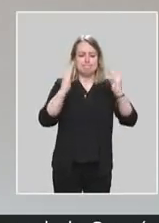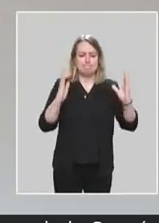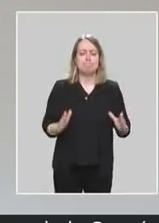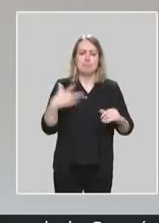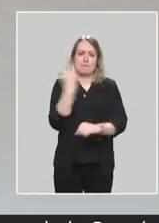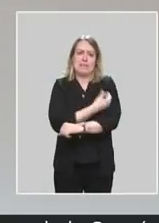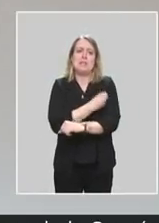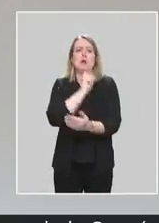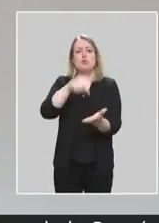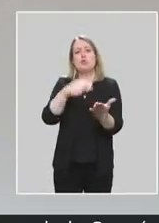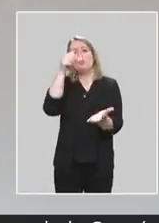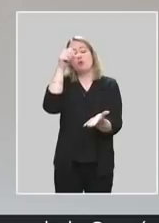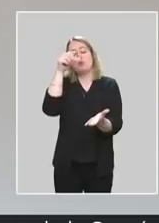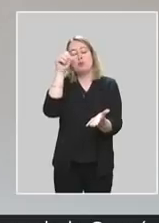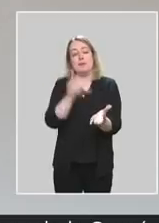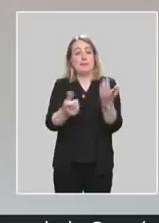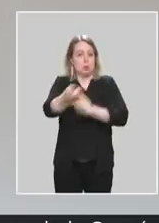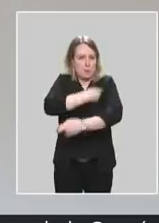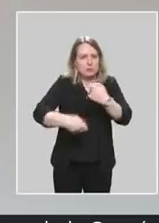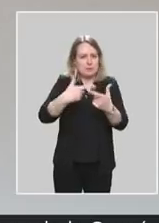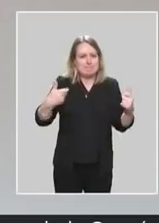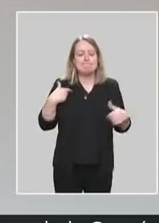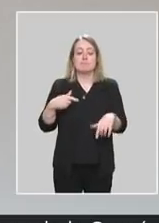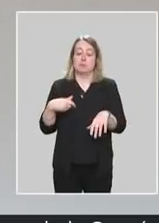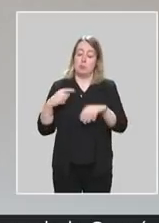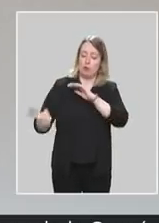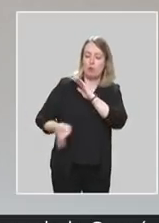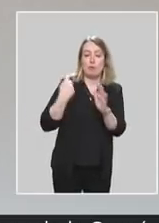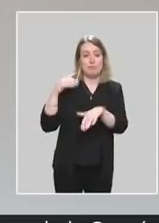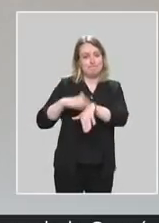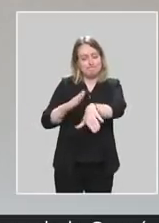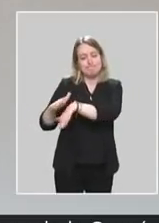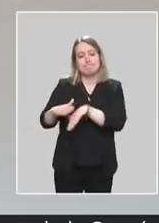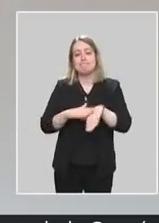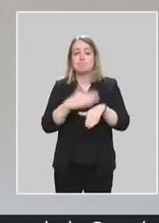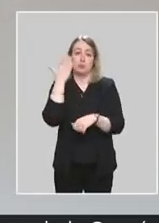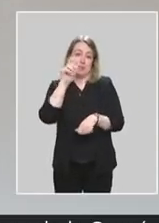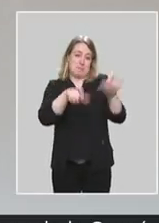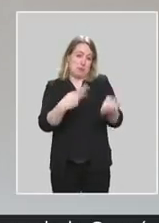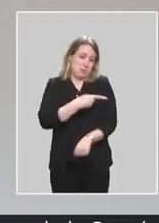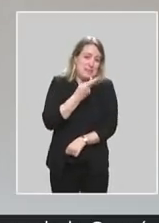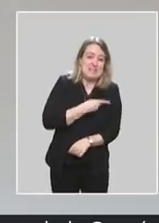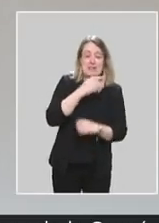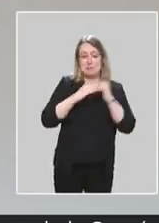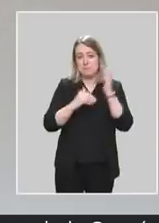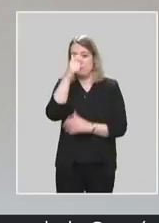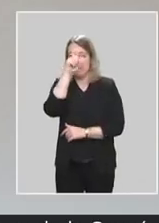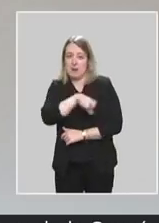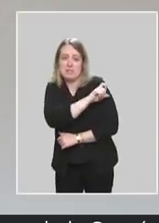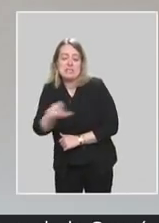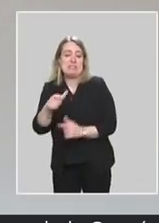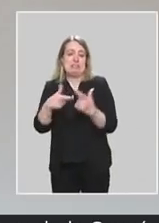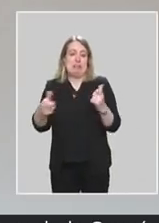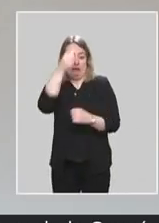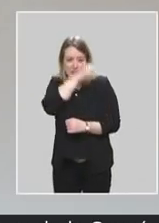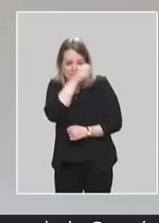que ça fonctionne bien. J'appelle à nouveau et je sensibilise à nouveau, mais je sais qu'ils le font au quotidien, les médecins, les pharmaciens, les infirmiers, à aller